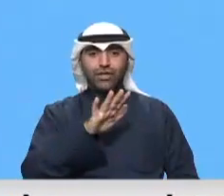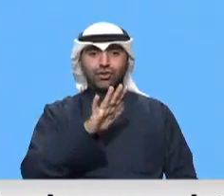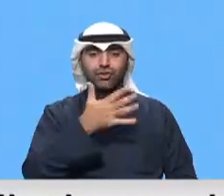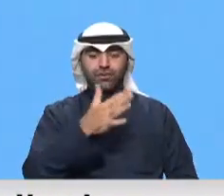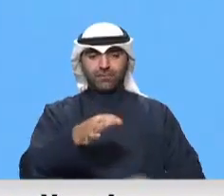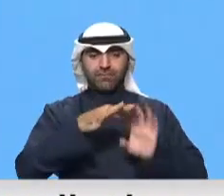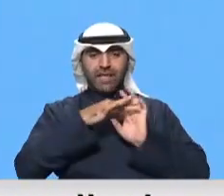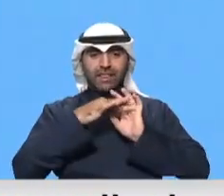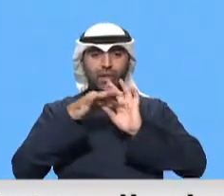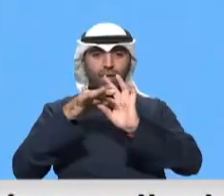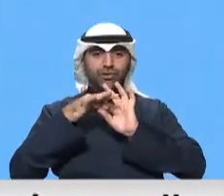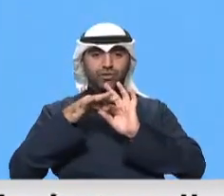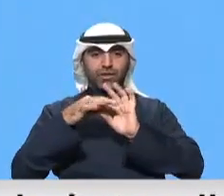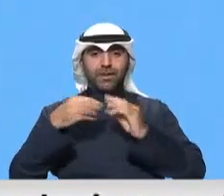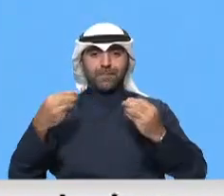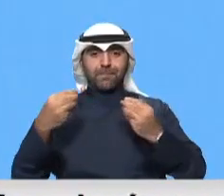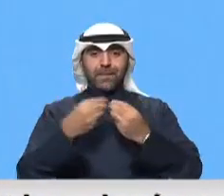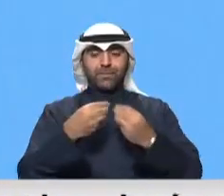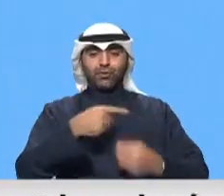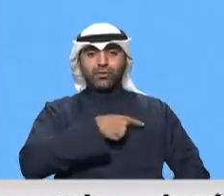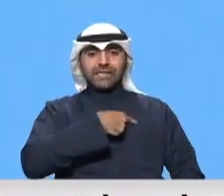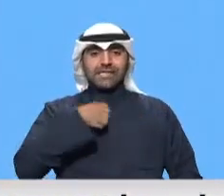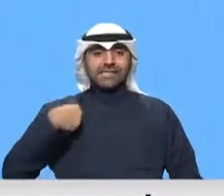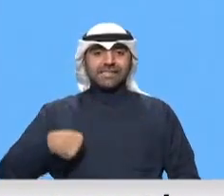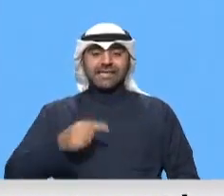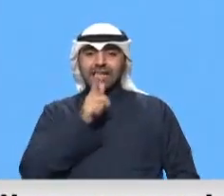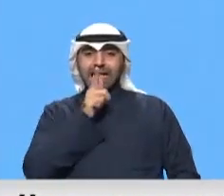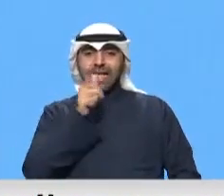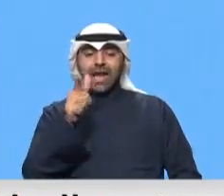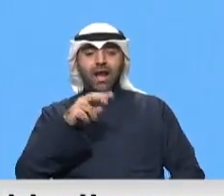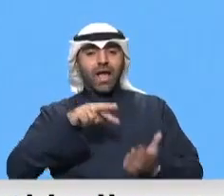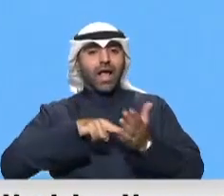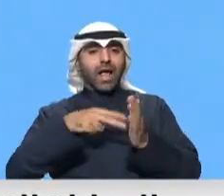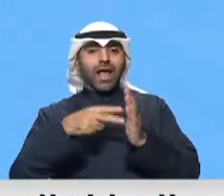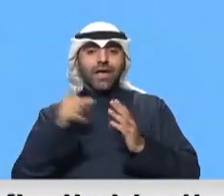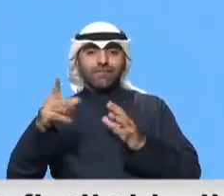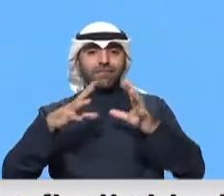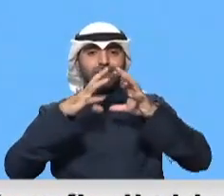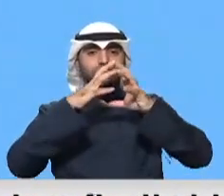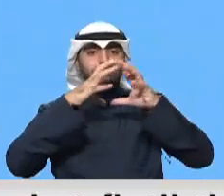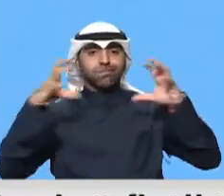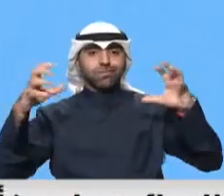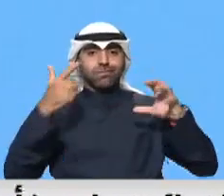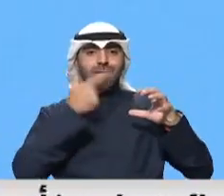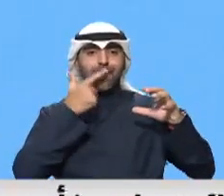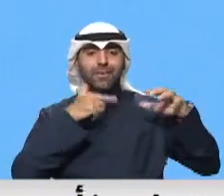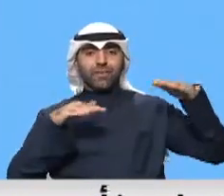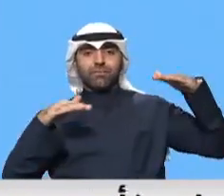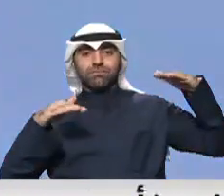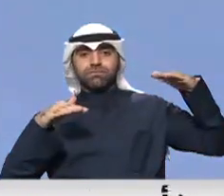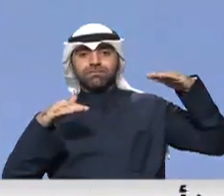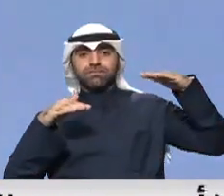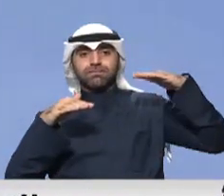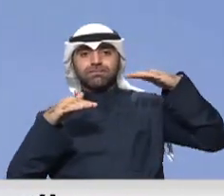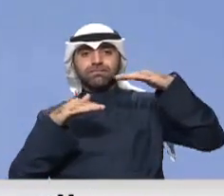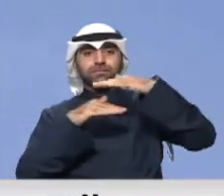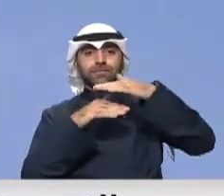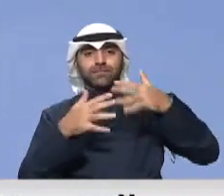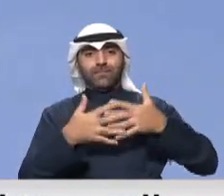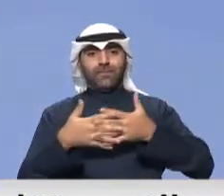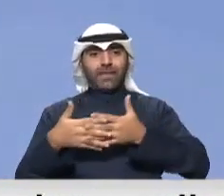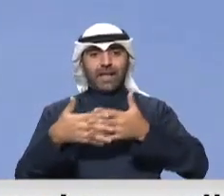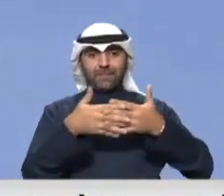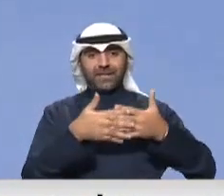ما تحاول الصين أن تقوم به من أفعال غير مبررة أو مبررة بدون أسباب. الصين أعلنت أن